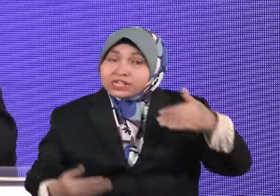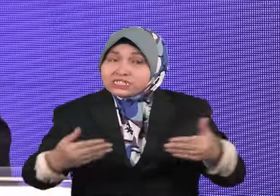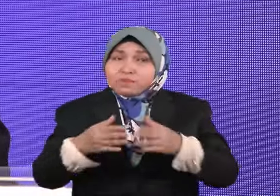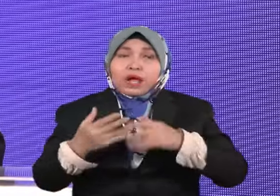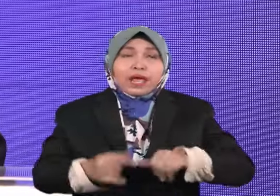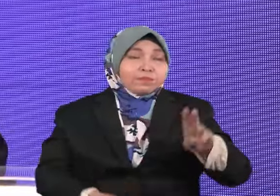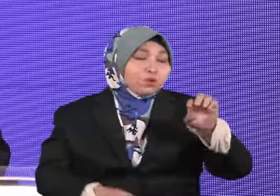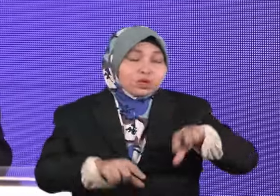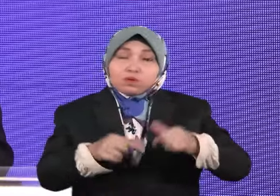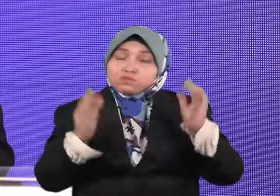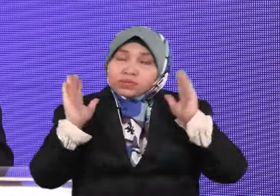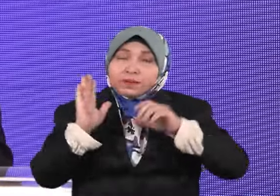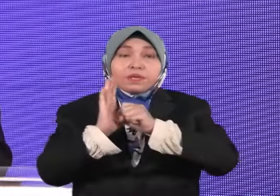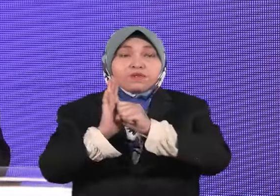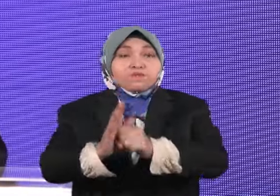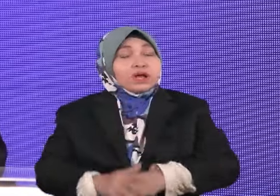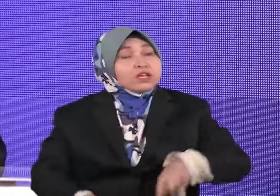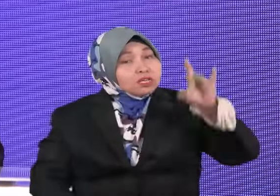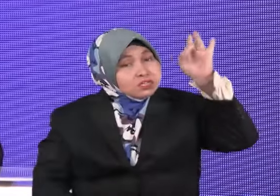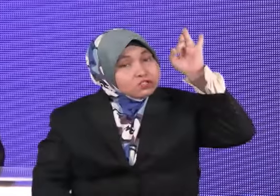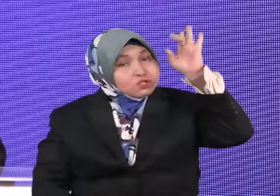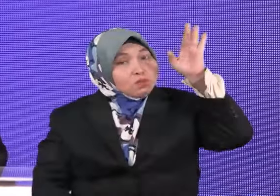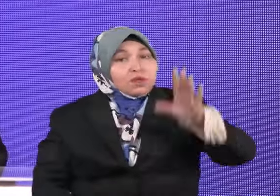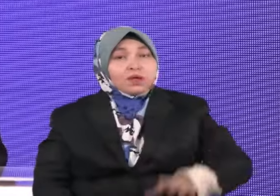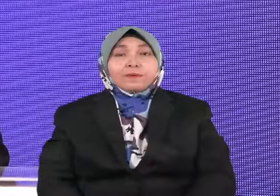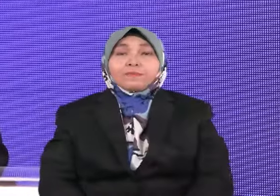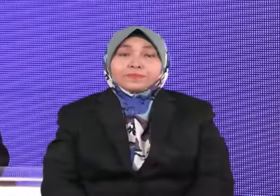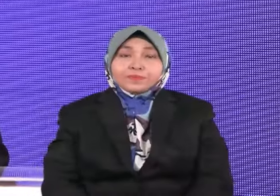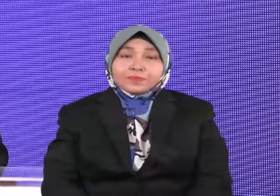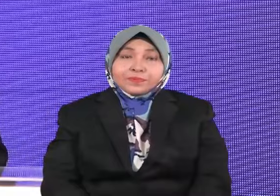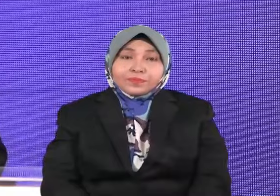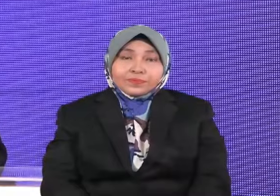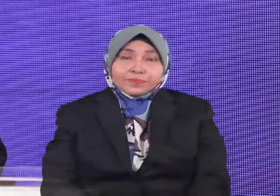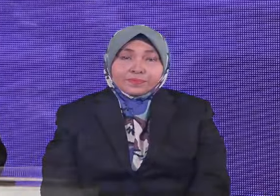Quran Time, Quran Salat Infaq, insyaAllah.